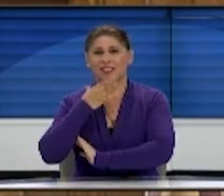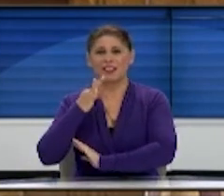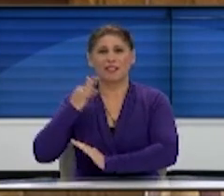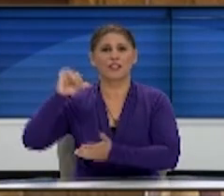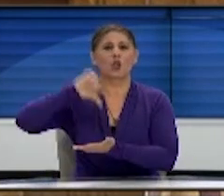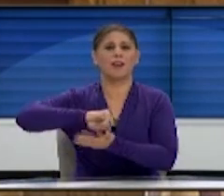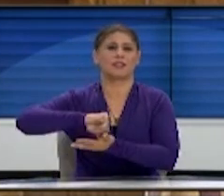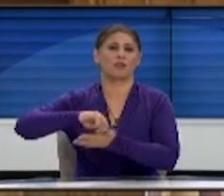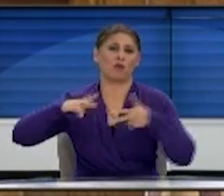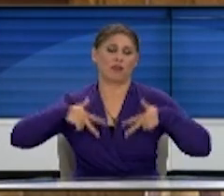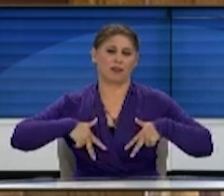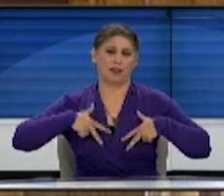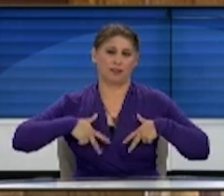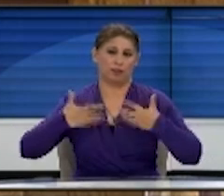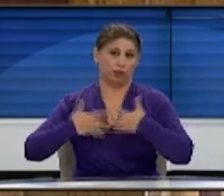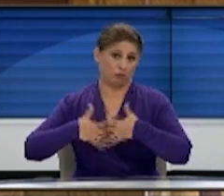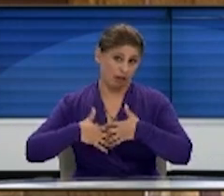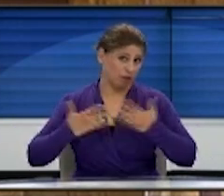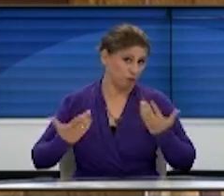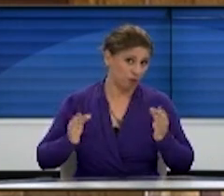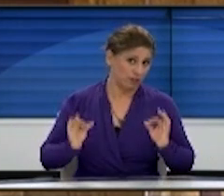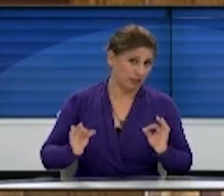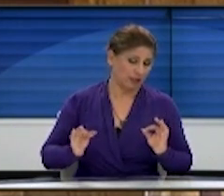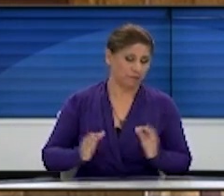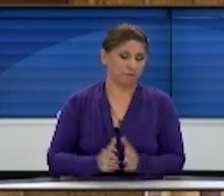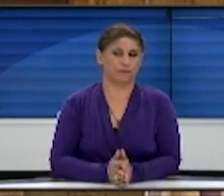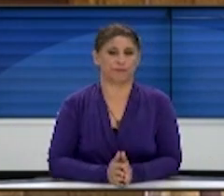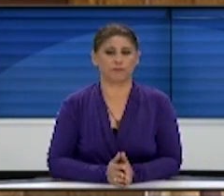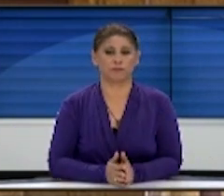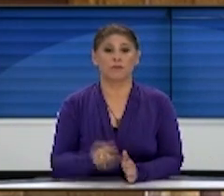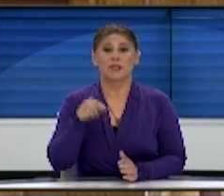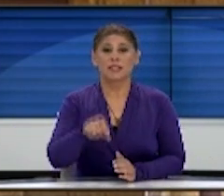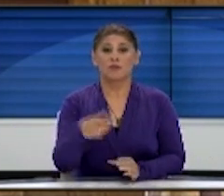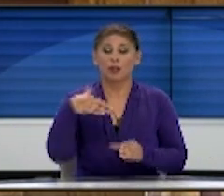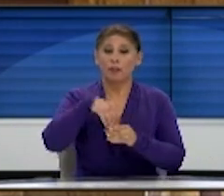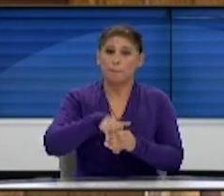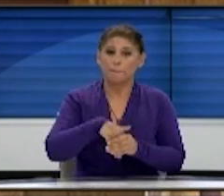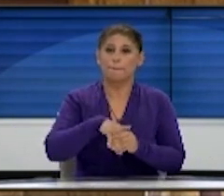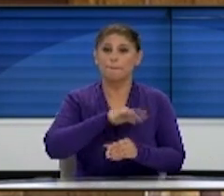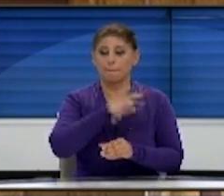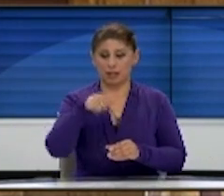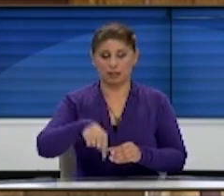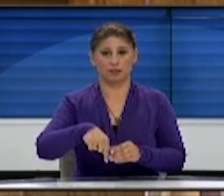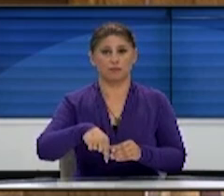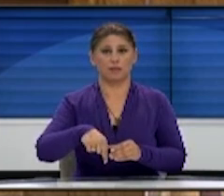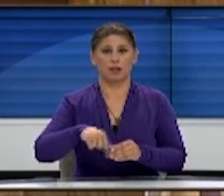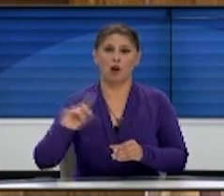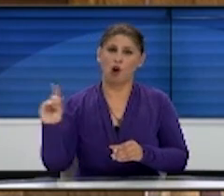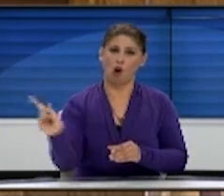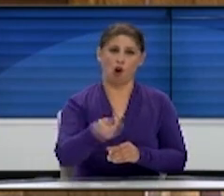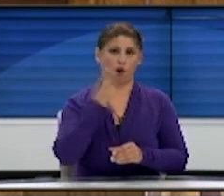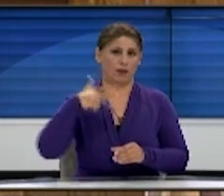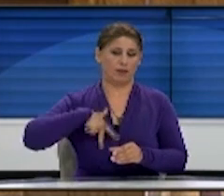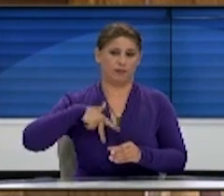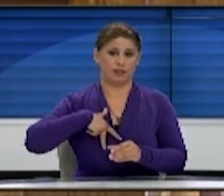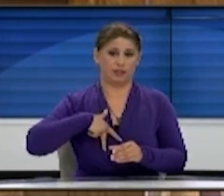αστικό κράτος και τους μηχανισμούς του φυσικά. Και σε αυτό ήταν μέσα μέχρι σήμερα όλες οι